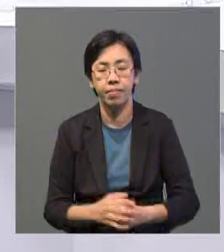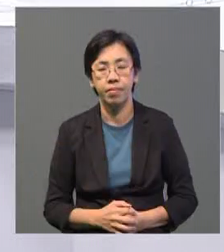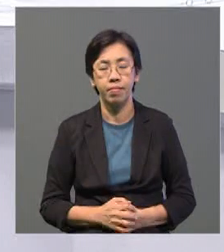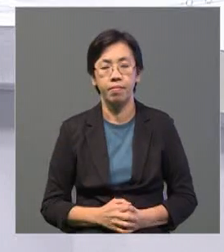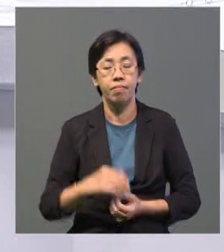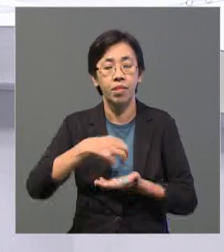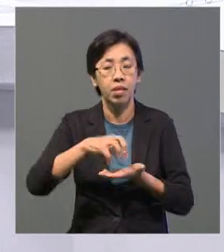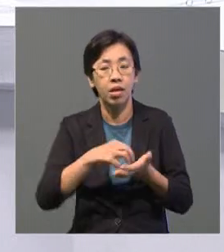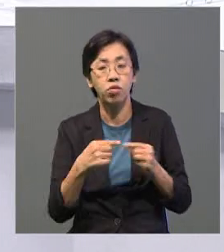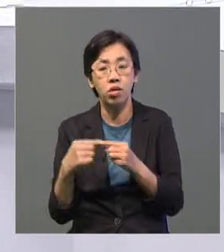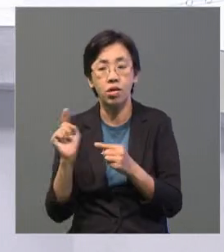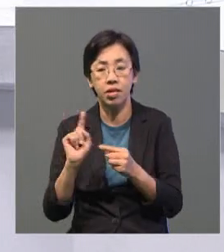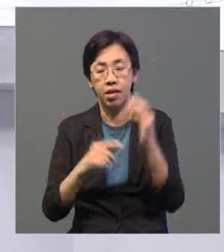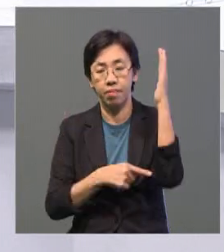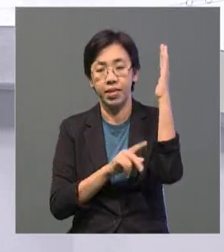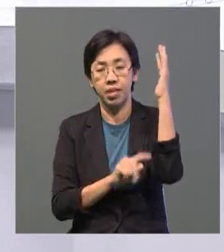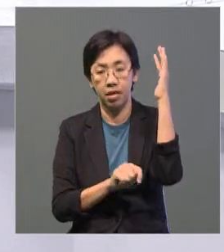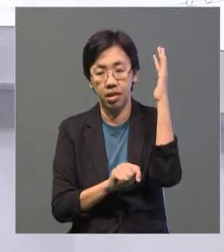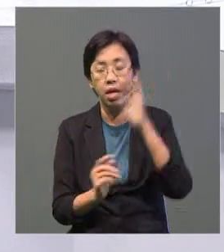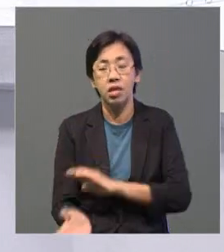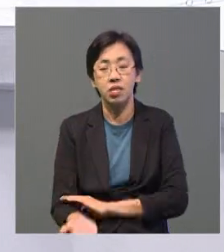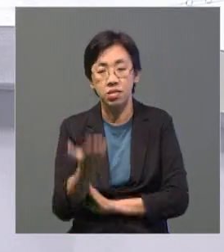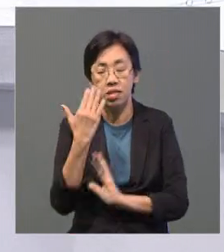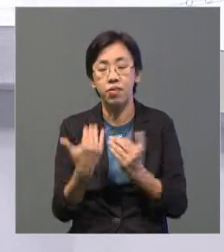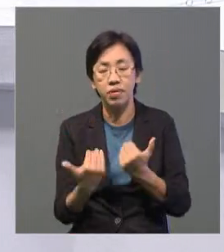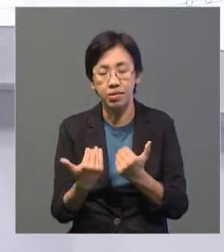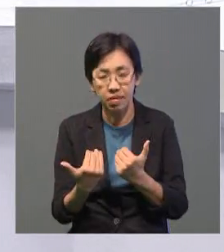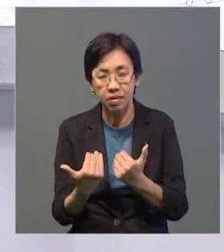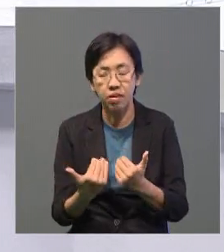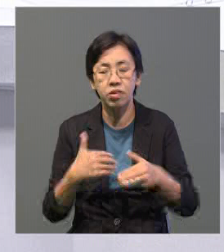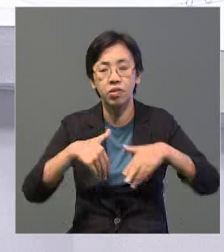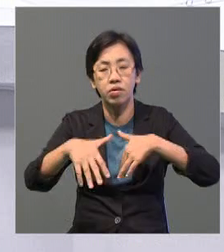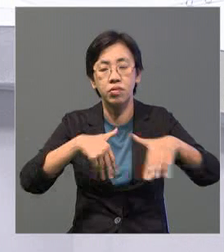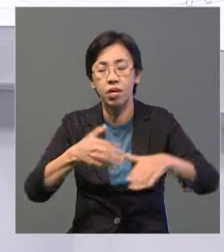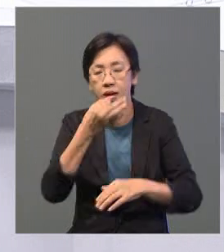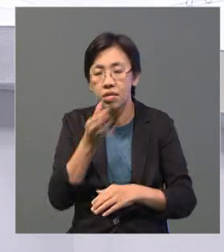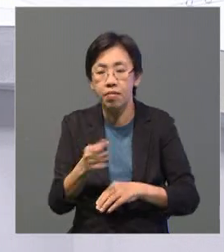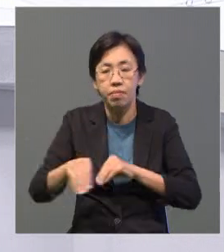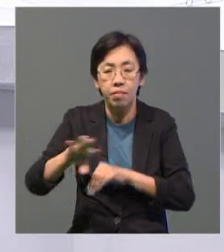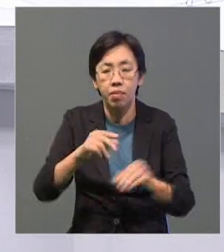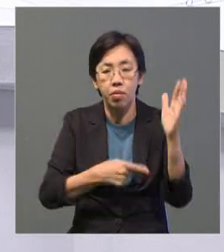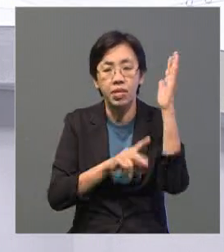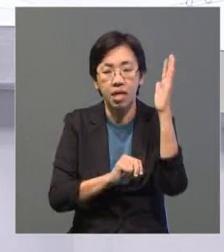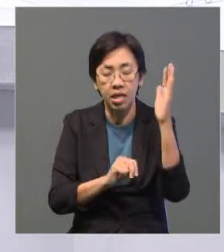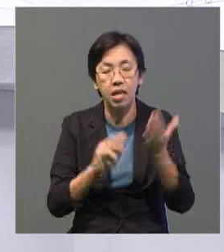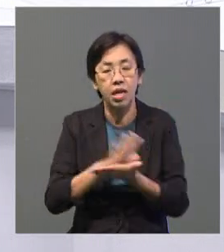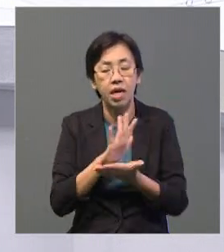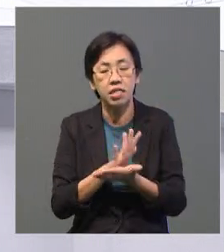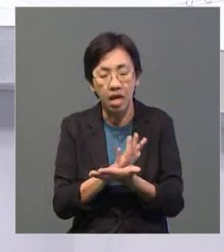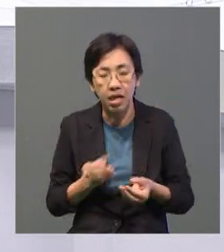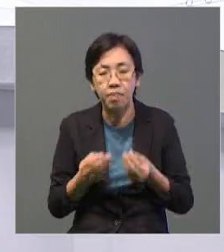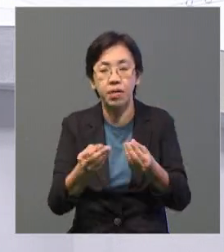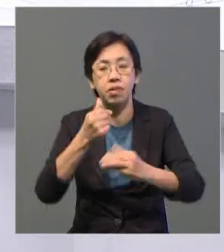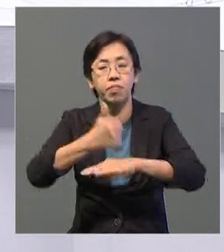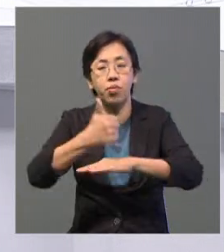ไปต่อกันที่จังหวัดปัตตานีนะครับคือเมื่อเช้าที่ผ่านมานะครับทางพี่น้องชาวประมงจังหวัดปัตตานีเข้าไปยื่นข้อเรียกร้องนะ